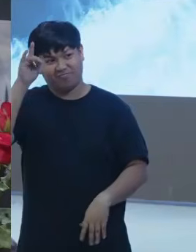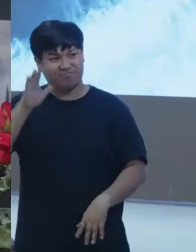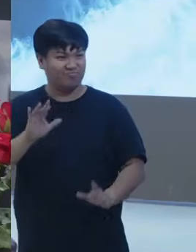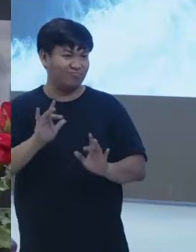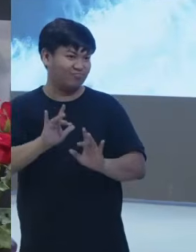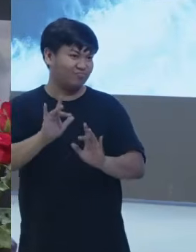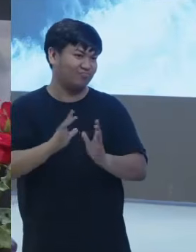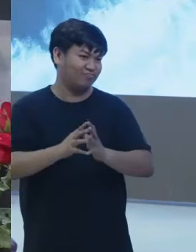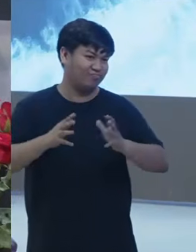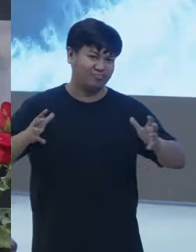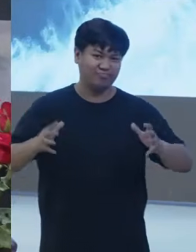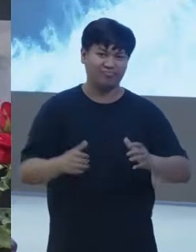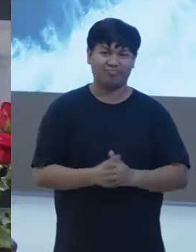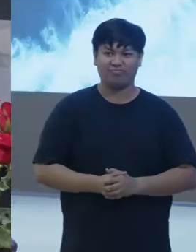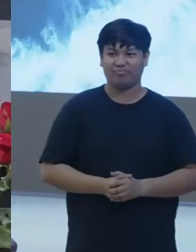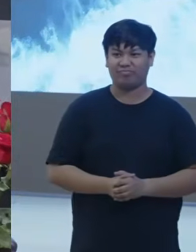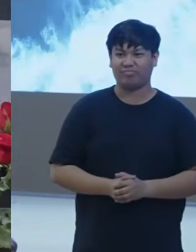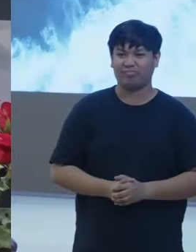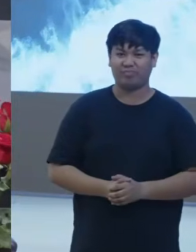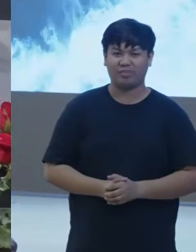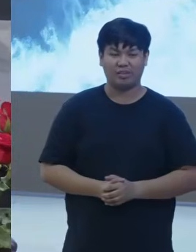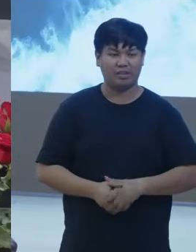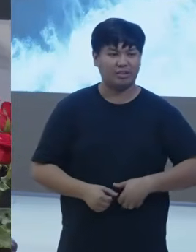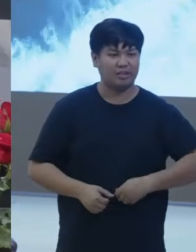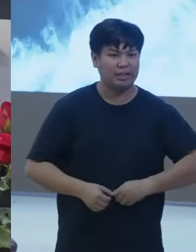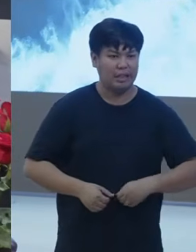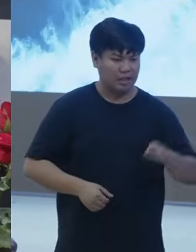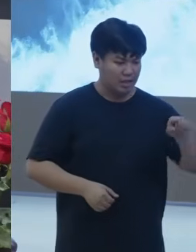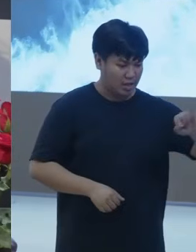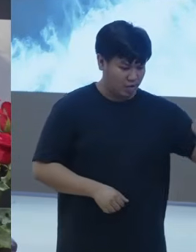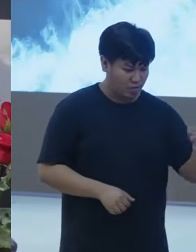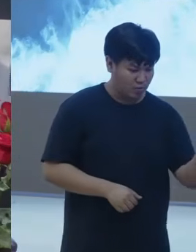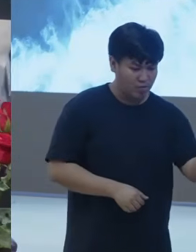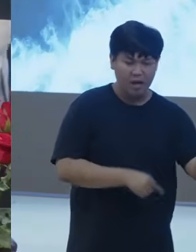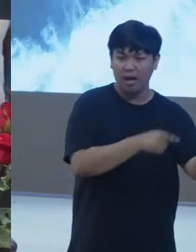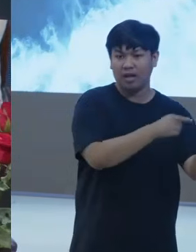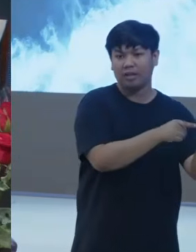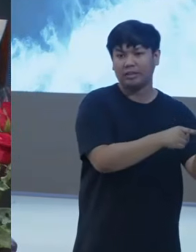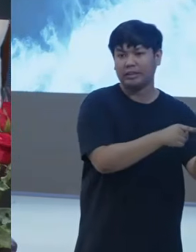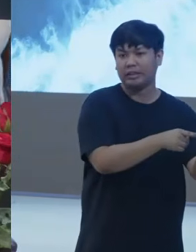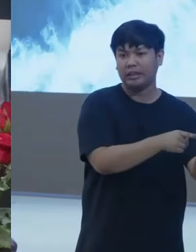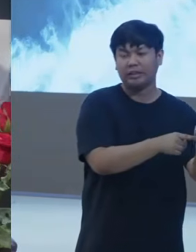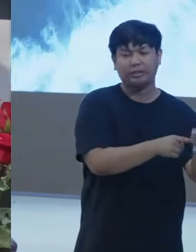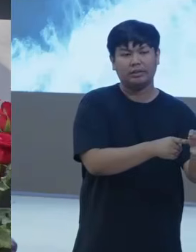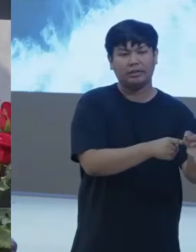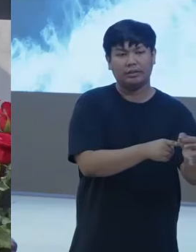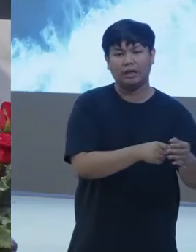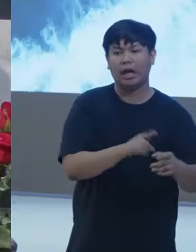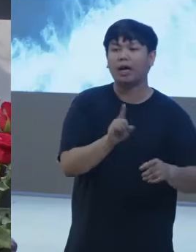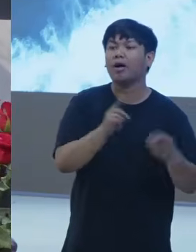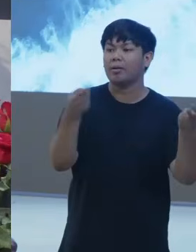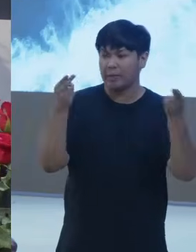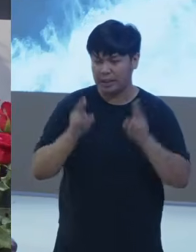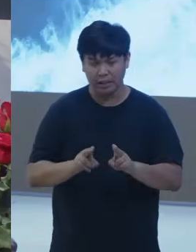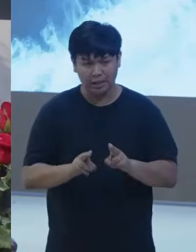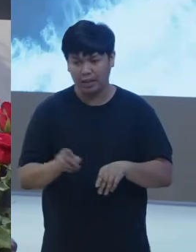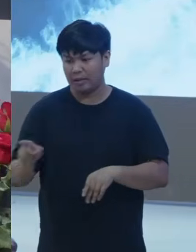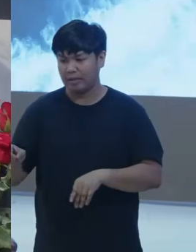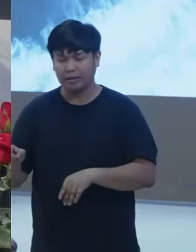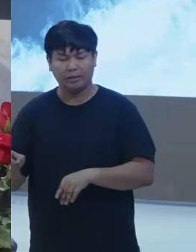Hindi ginawa ng Panginoon sapagkat sila ay nagbago ng buhay. And for maybe 3 or 4 generations, over 150